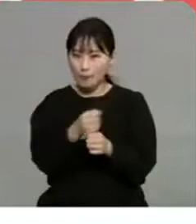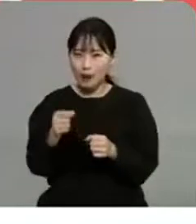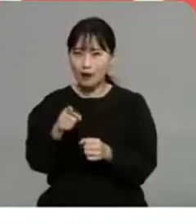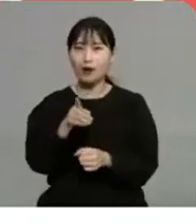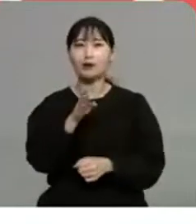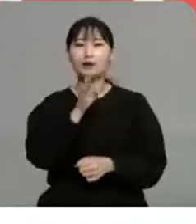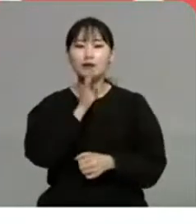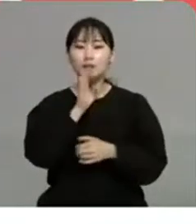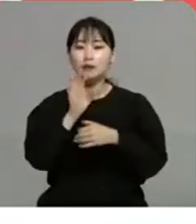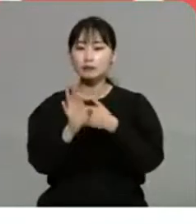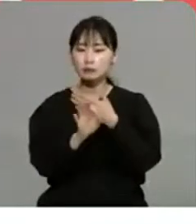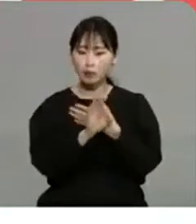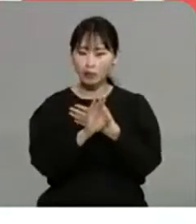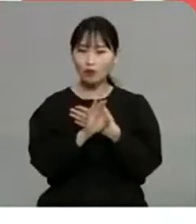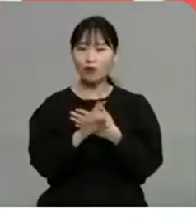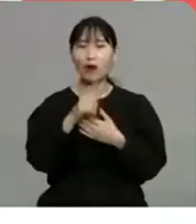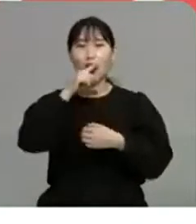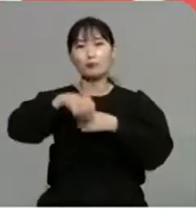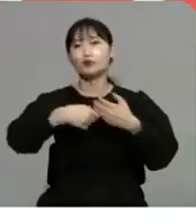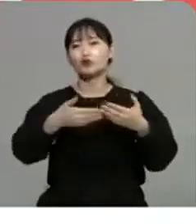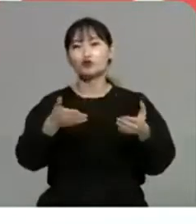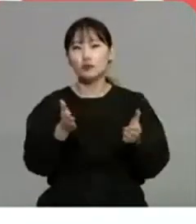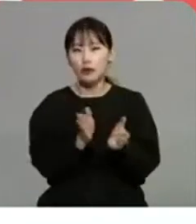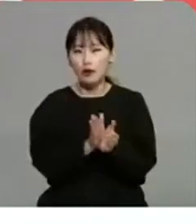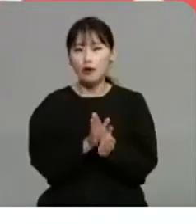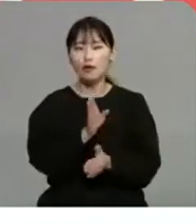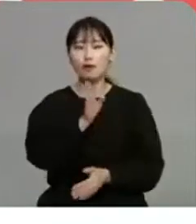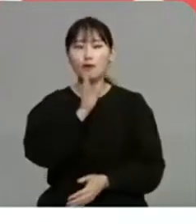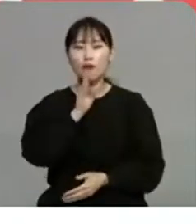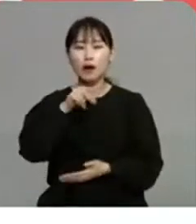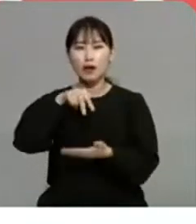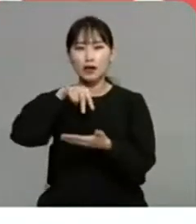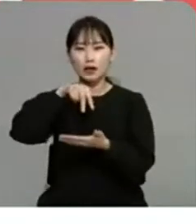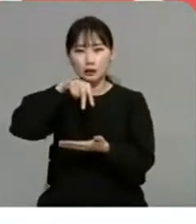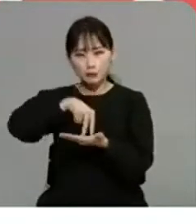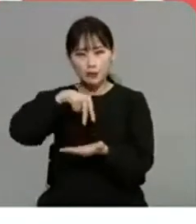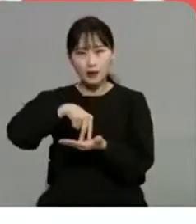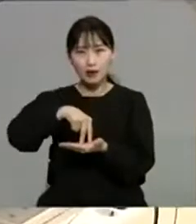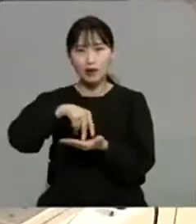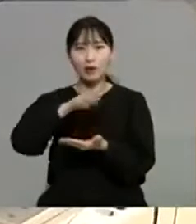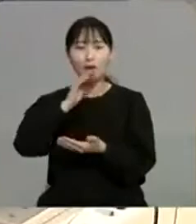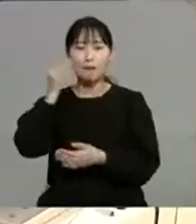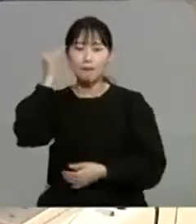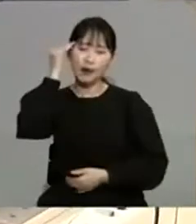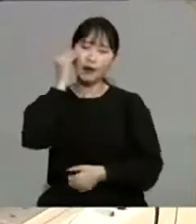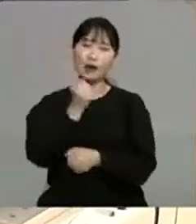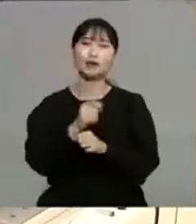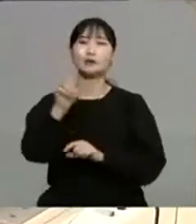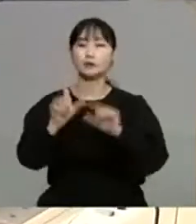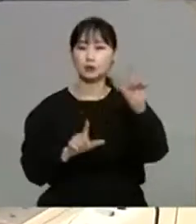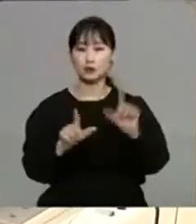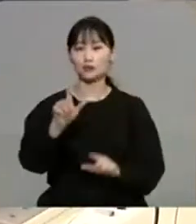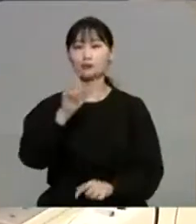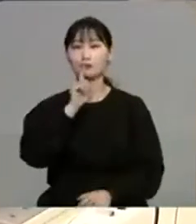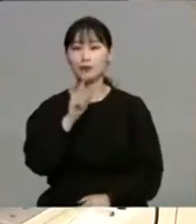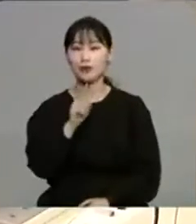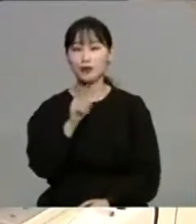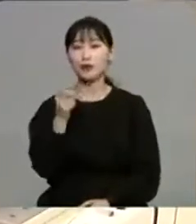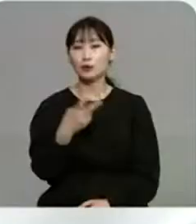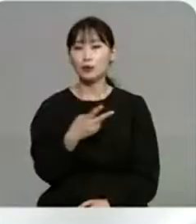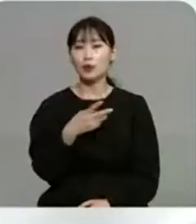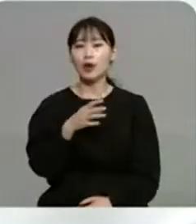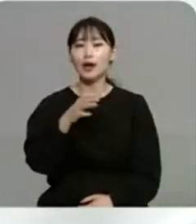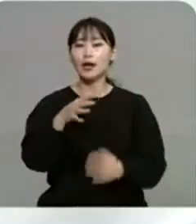민주당이라는 공장의 졸리 개체를 후 이들은 구태 정치의 전향적인 형태로 1 안수 임실 건수